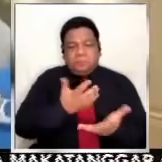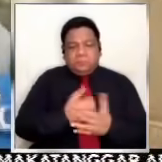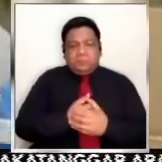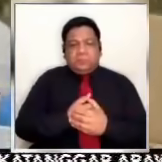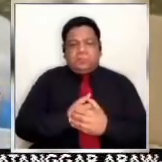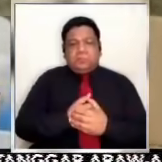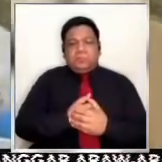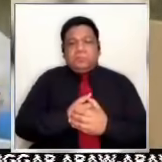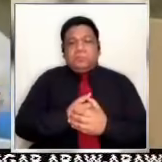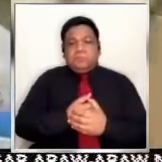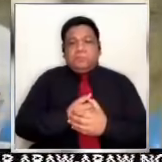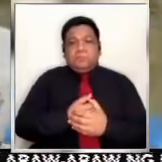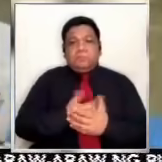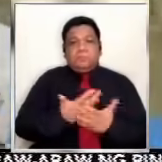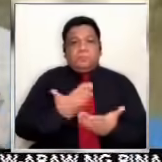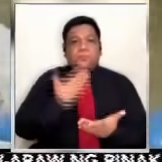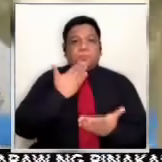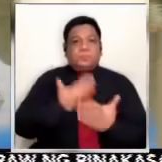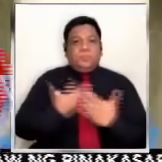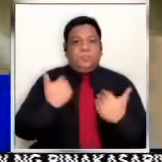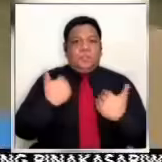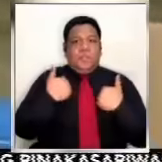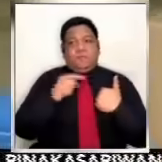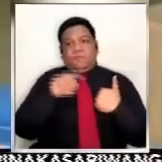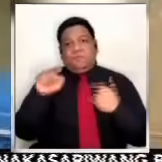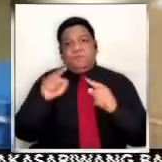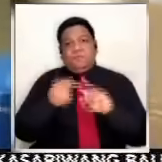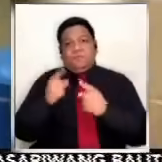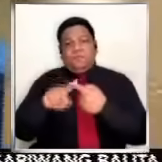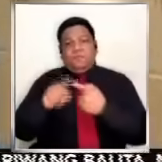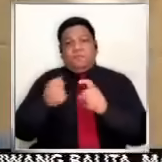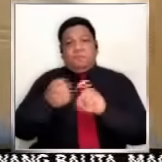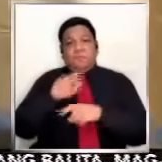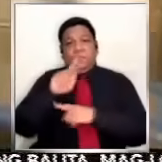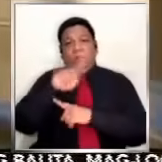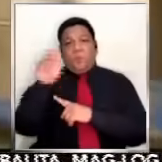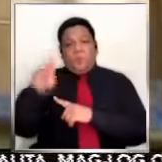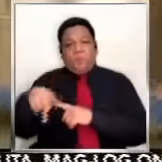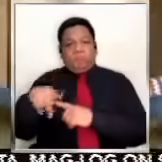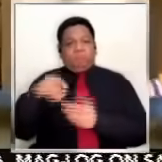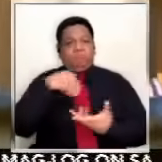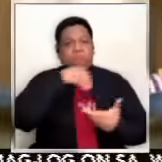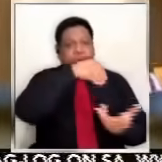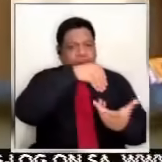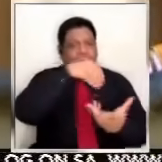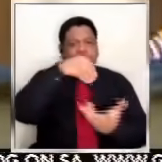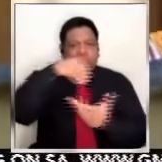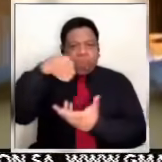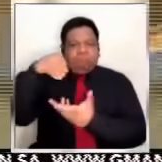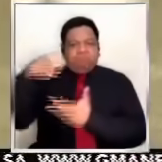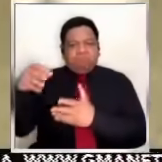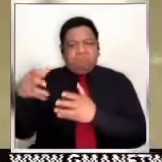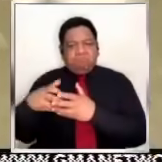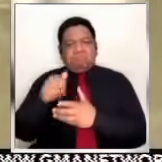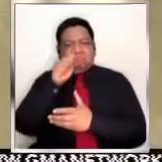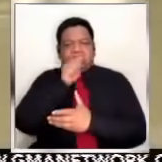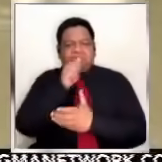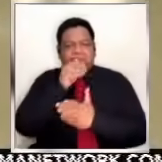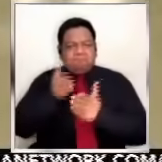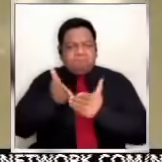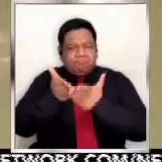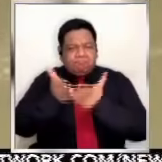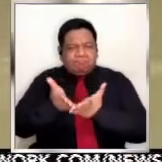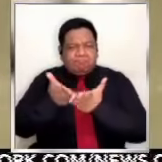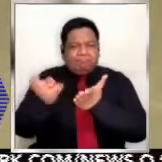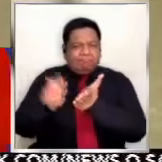Mabuti na lang daw at may mga tulad ng magkakaibigang ito mula Caloocan na namimigay ng ayuda. Tinatsyaga nila mamangka para maghatid ng relief goods sa